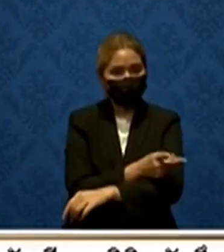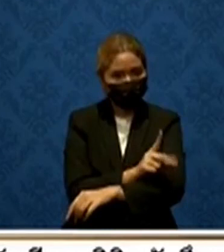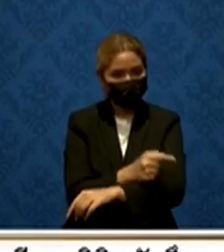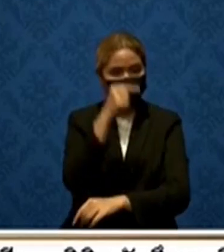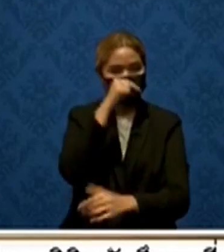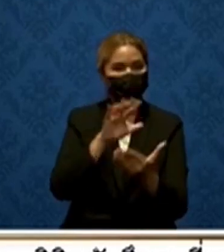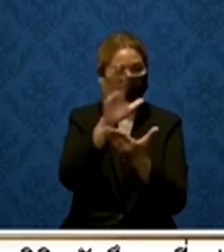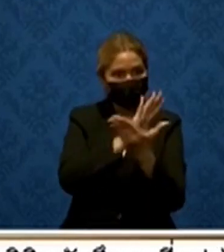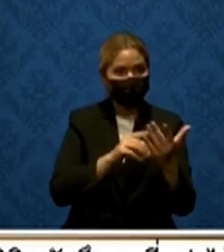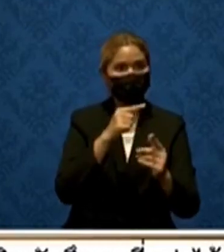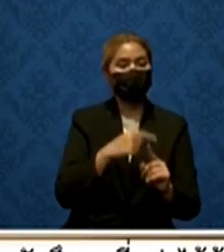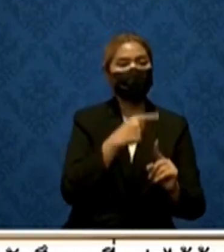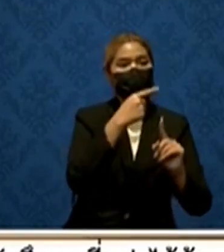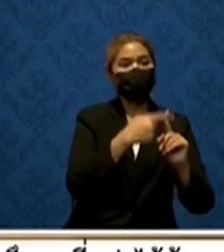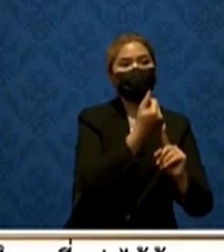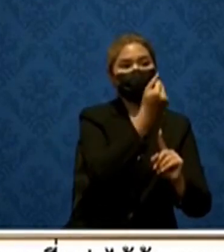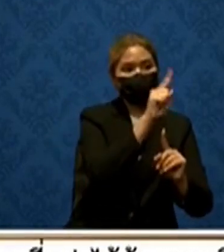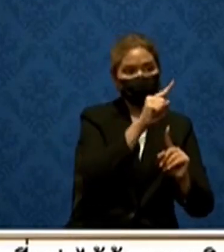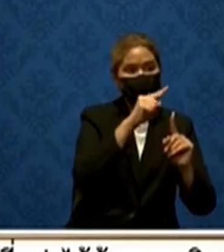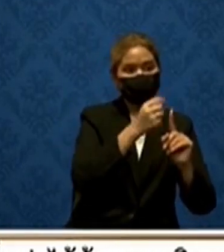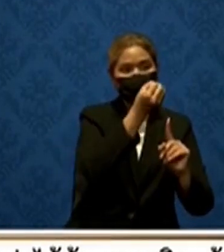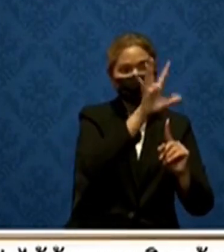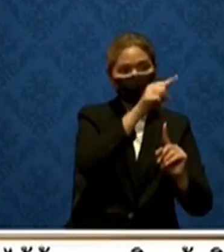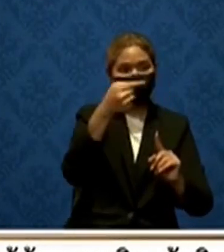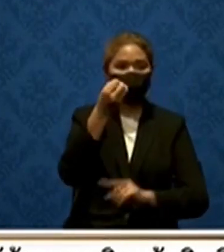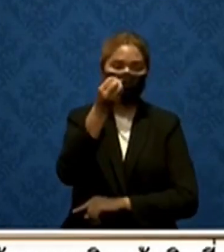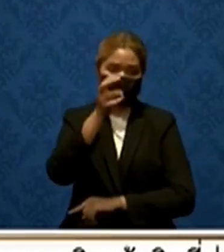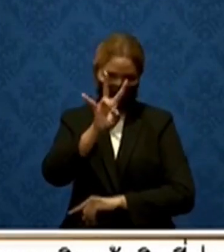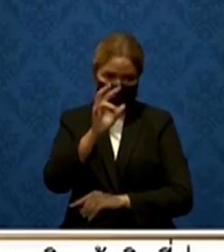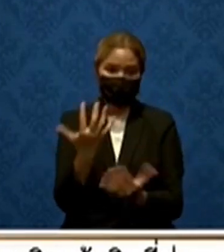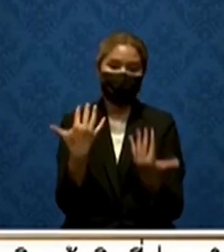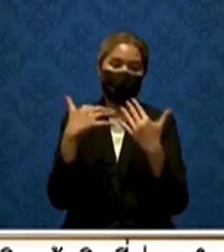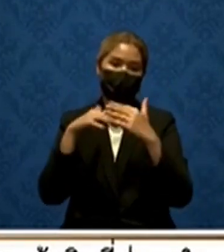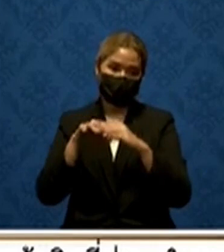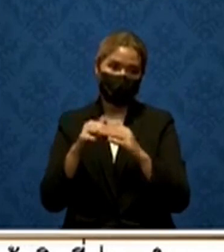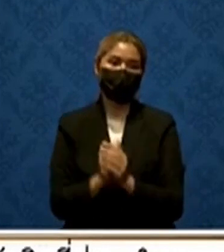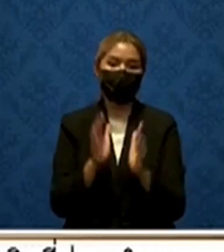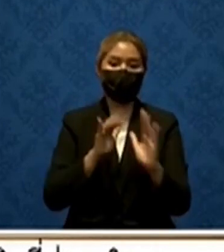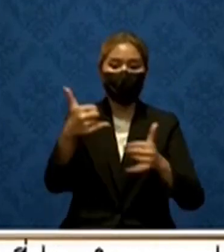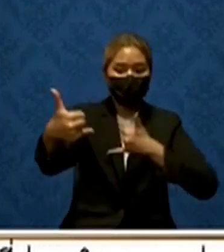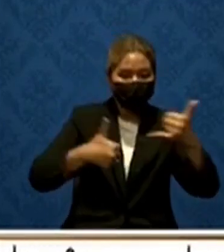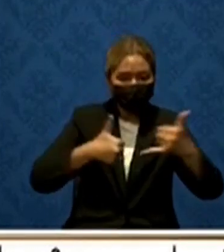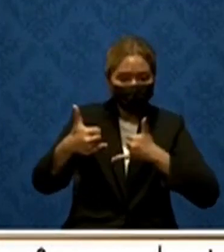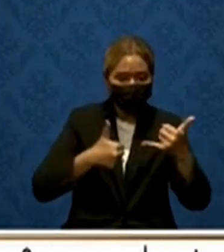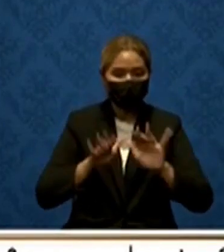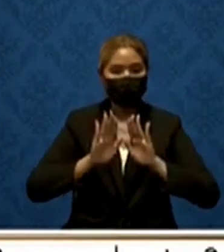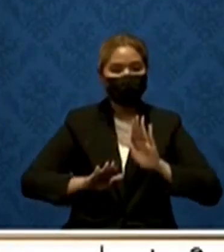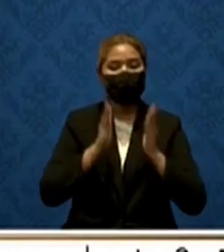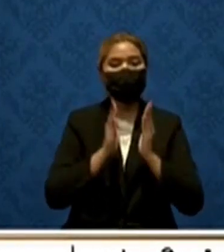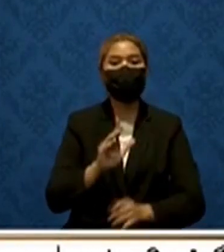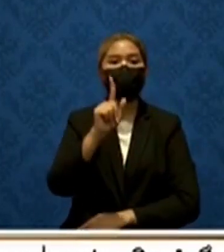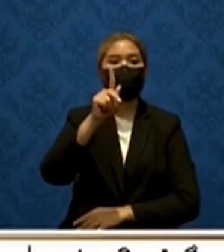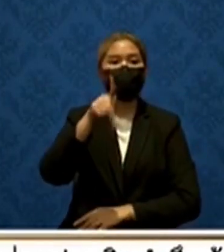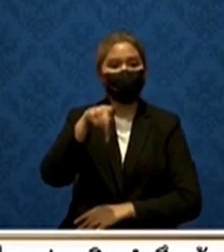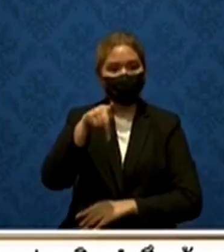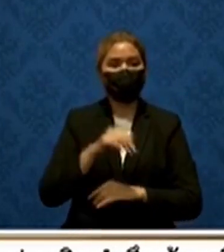-17 ภึกสถีกายนจะมีผู้ซ้อขายขาวมารวมงานนี้ไม่ตำกาพัคนจากทั่วโลกอันนี้นอกจาก